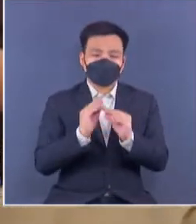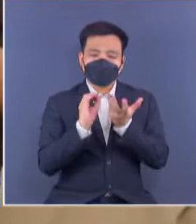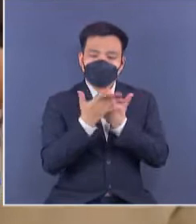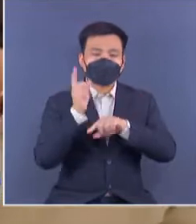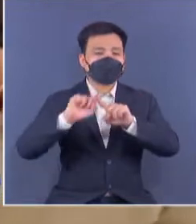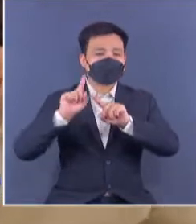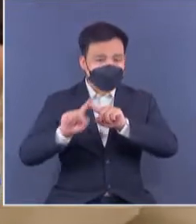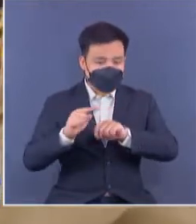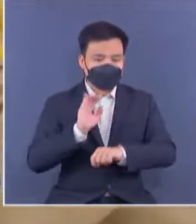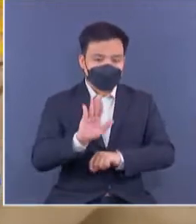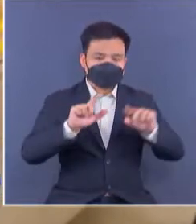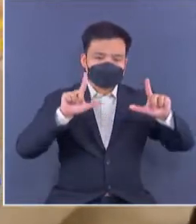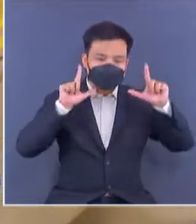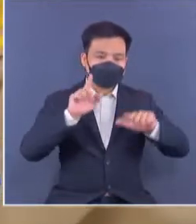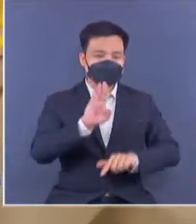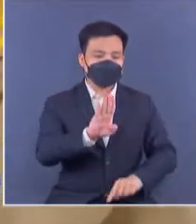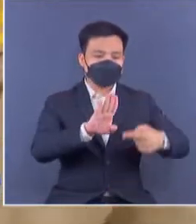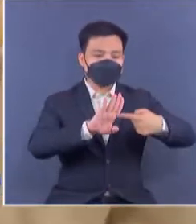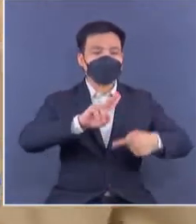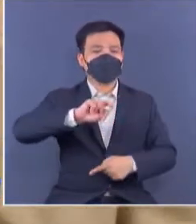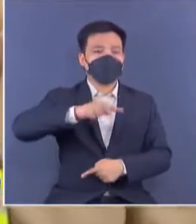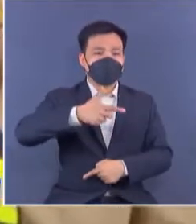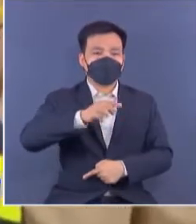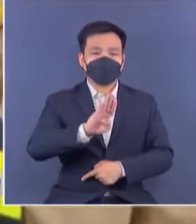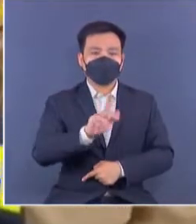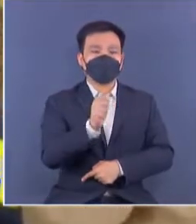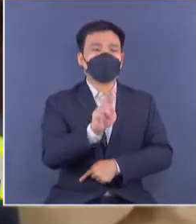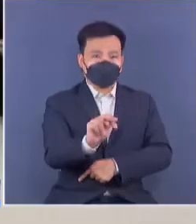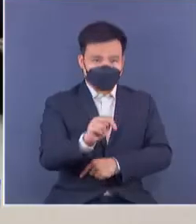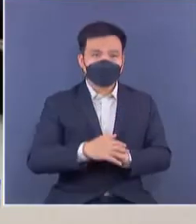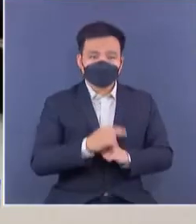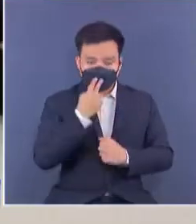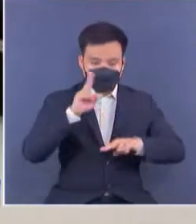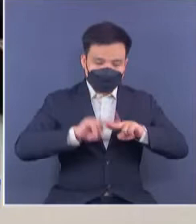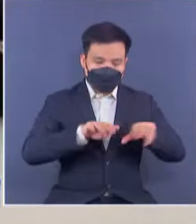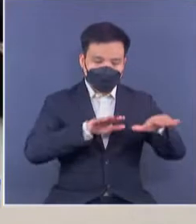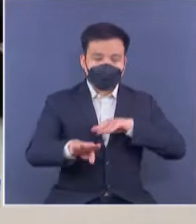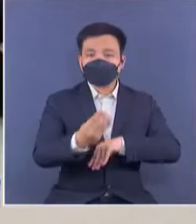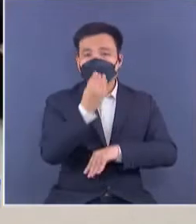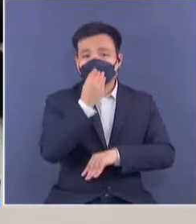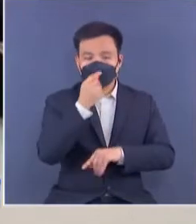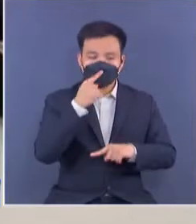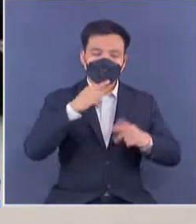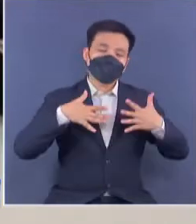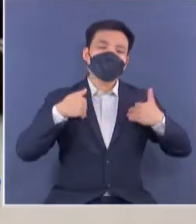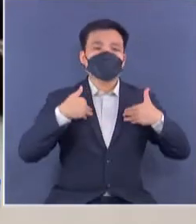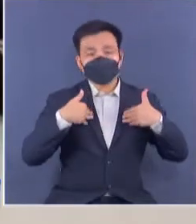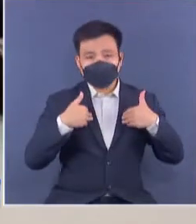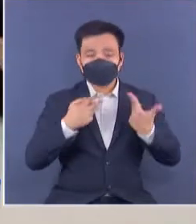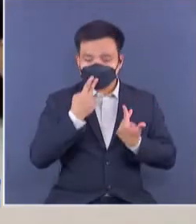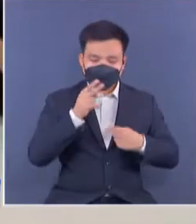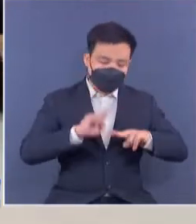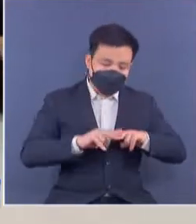ดีของเด็ดของบางบอนเขาว่าเอามาเนี่ยจัดเลี้ยงผู้ว่ากินข้าวร่วมกันบริการจัดสบายๆค่ะแต่และก็ทำออ